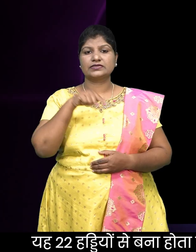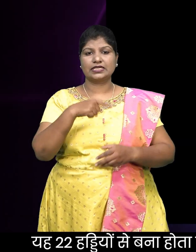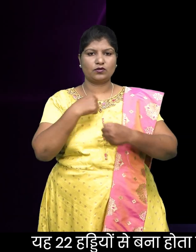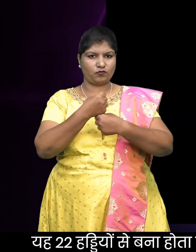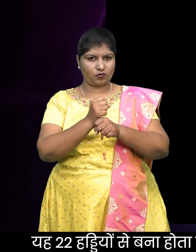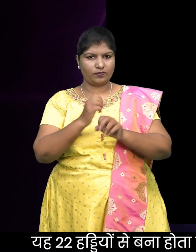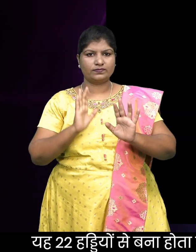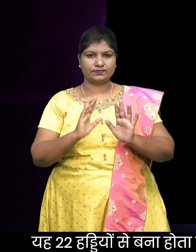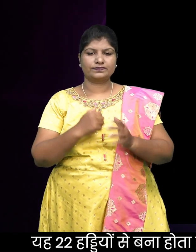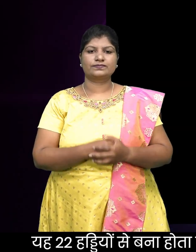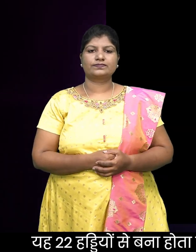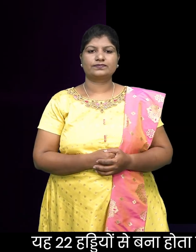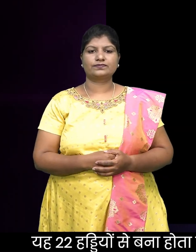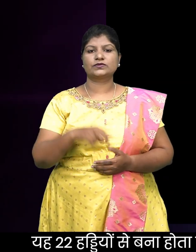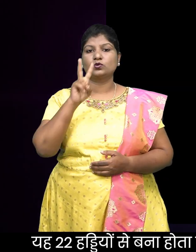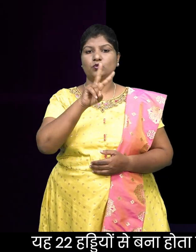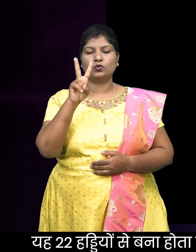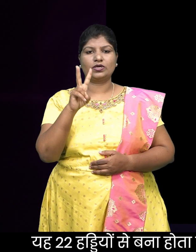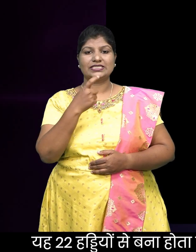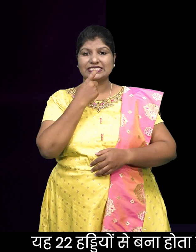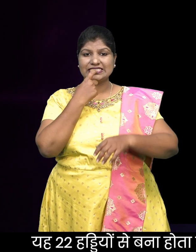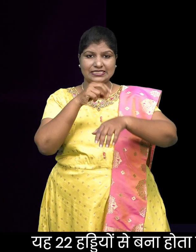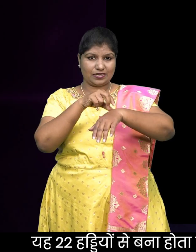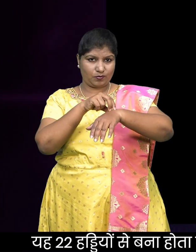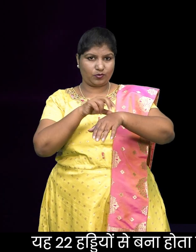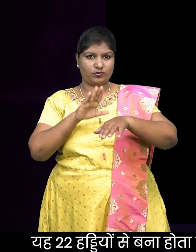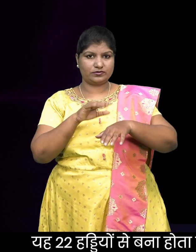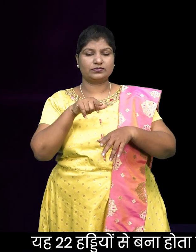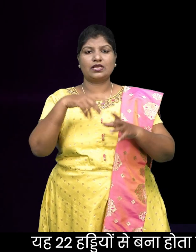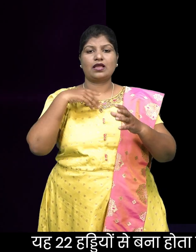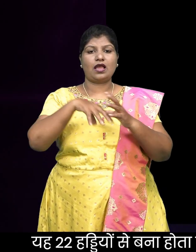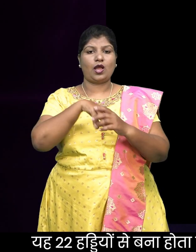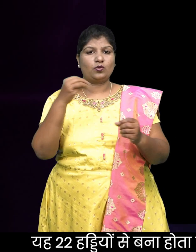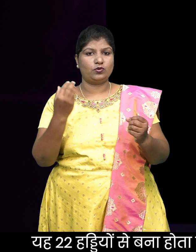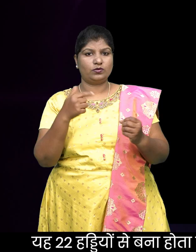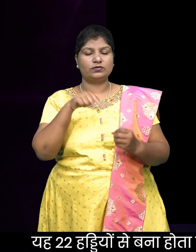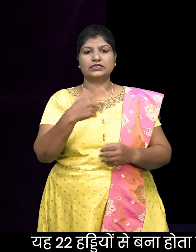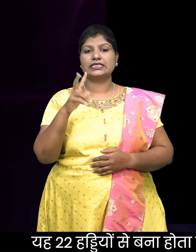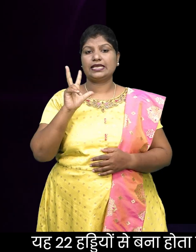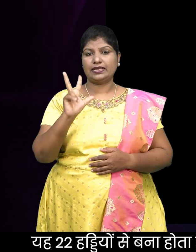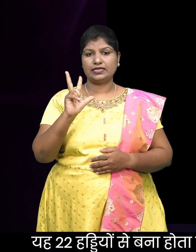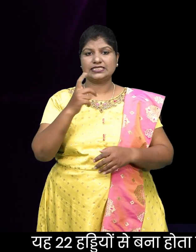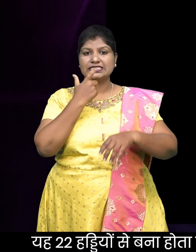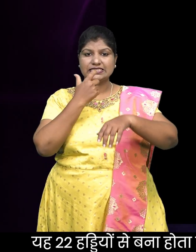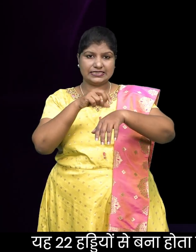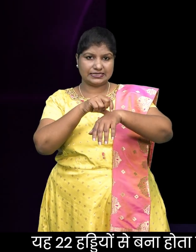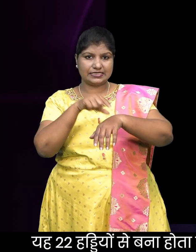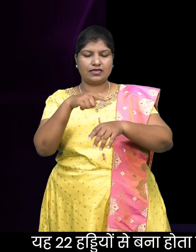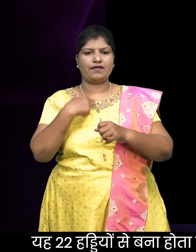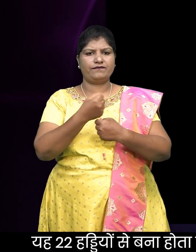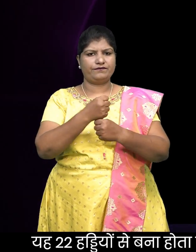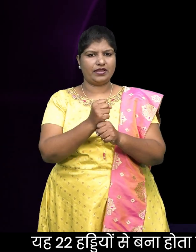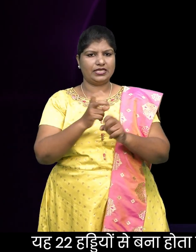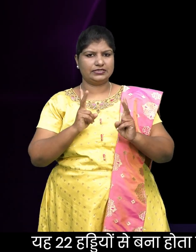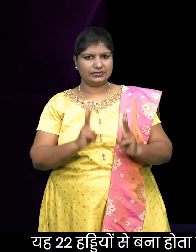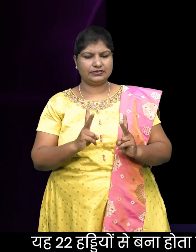यह 22 हड्डियों से बना होता है, जिनमें से 8 हड्डियां एक साथ जुड़कर कपाल बनाती है